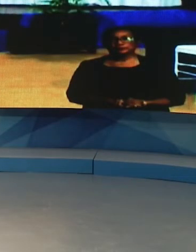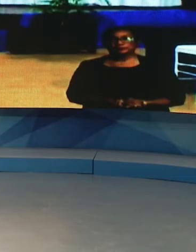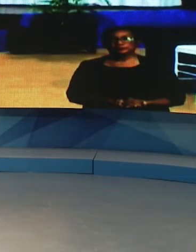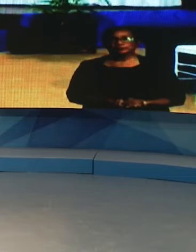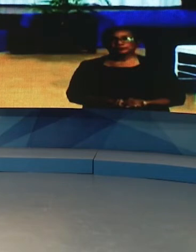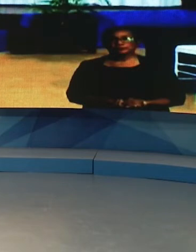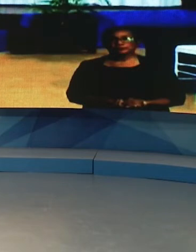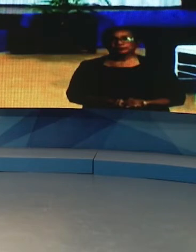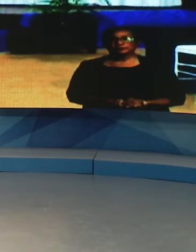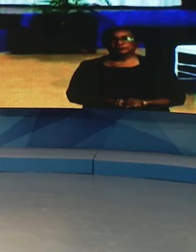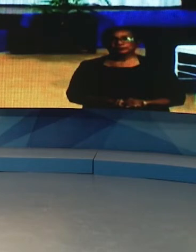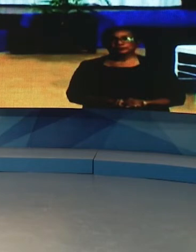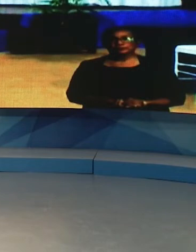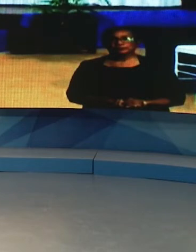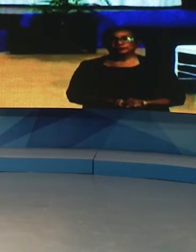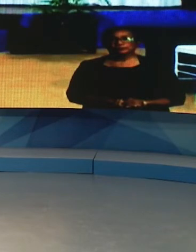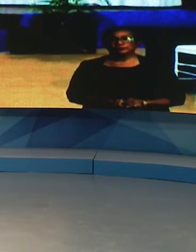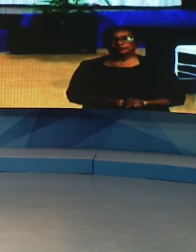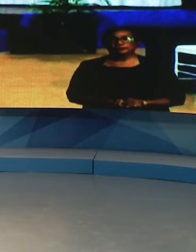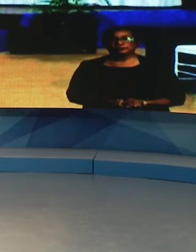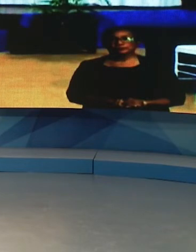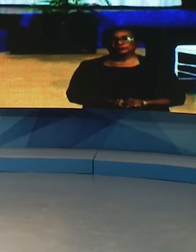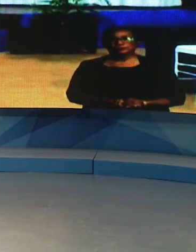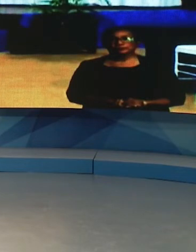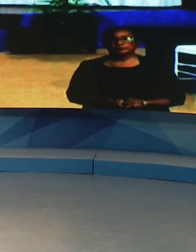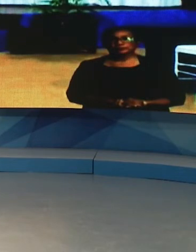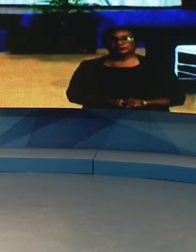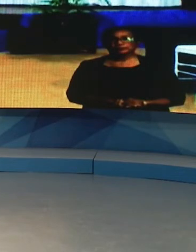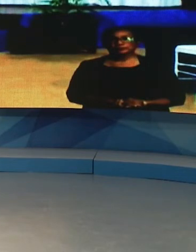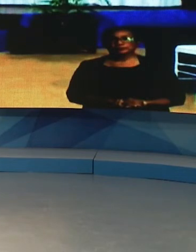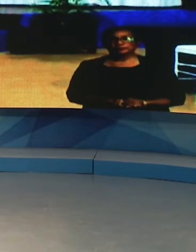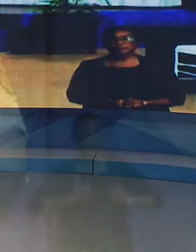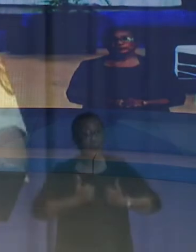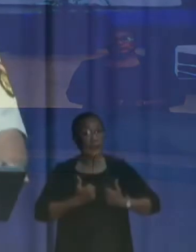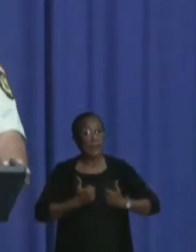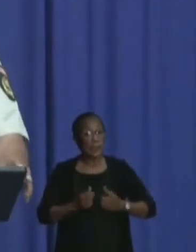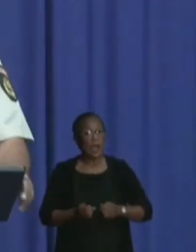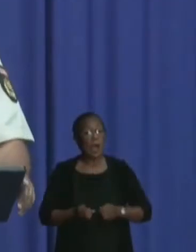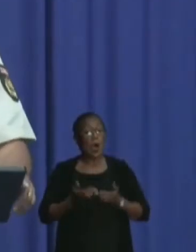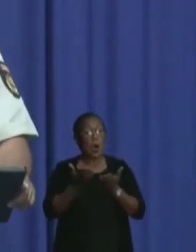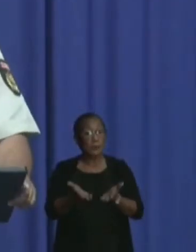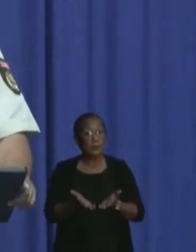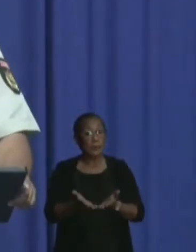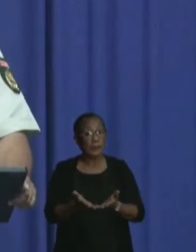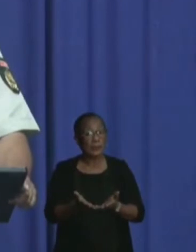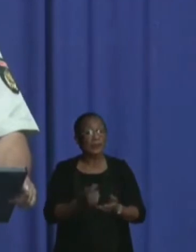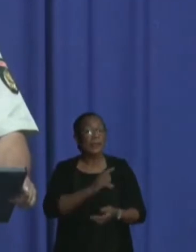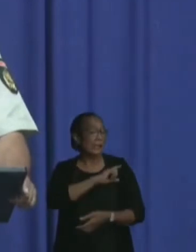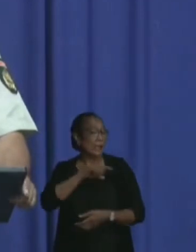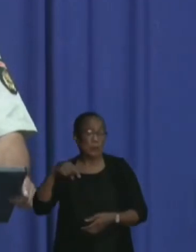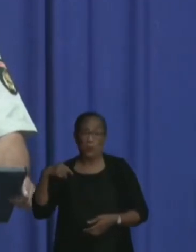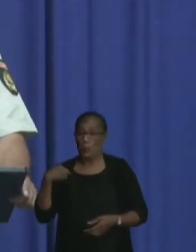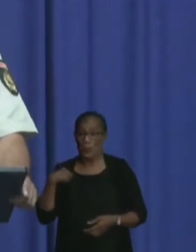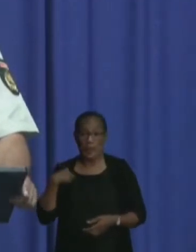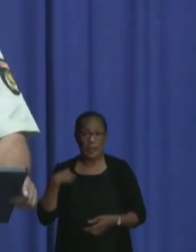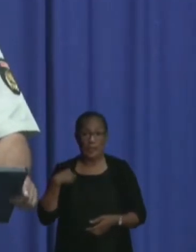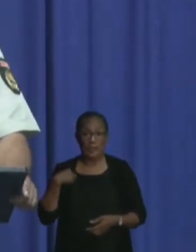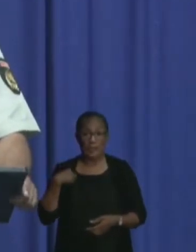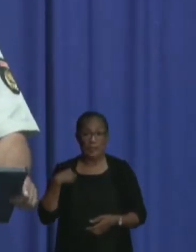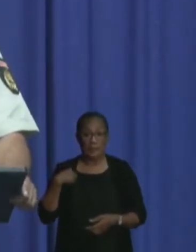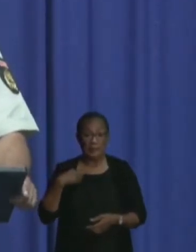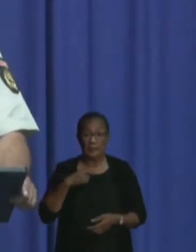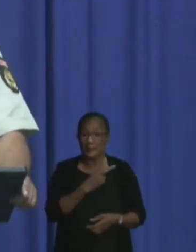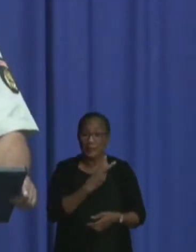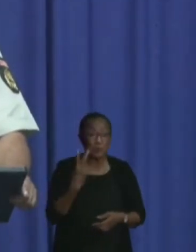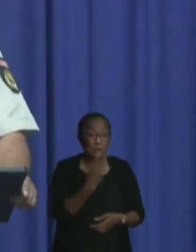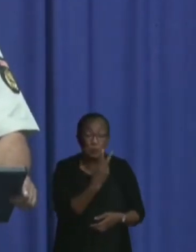dan zou de politie in het begin vermanend optreden met uw bestaande dat week een ja gaan